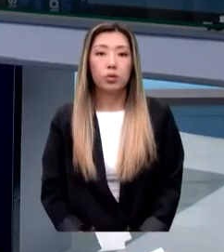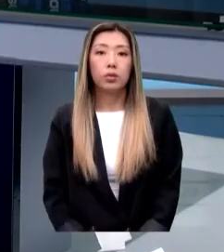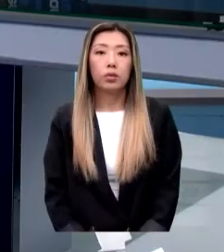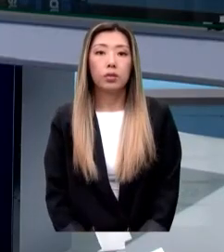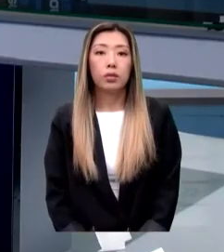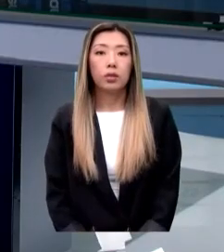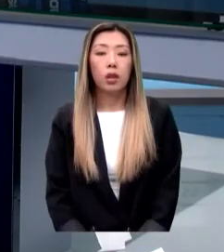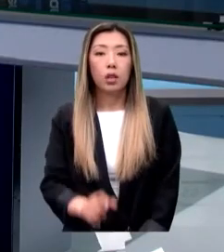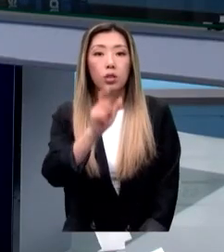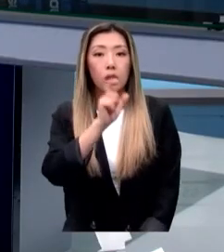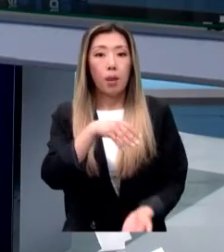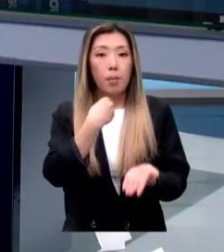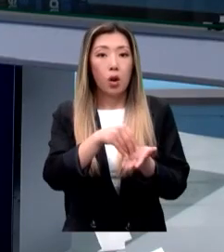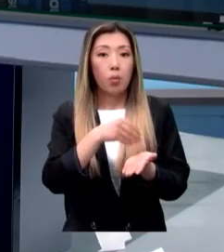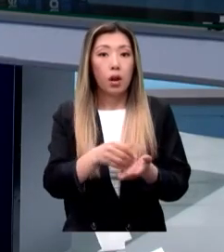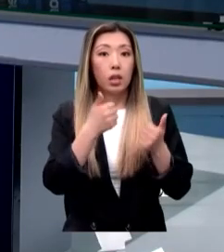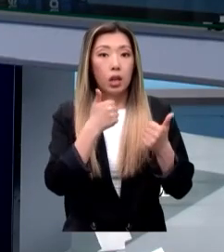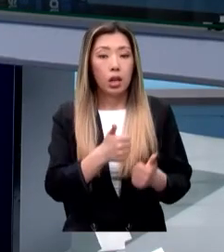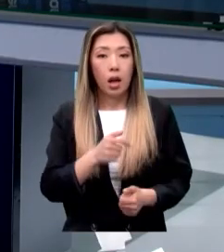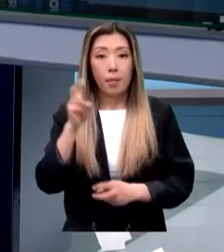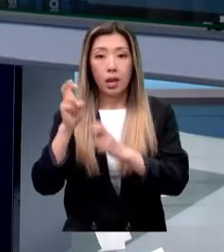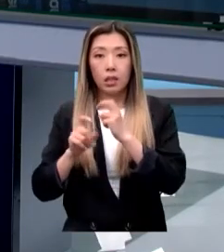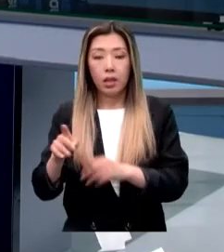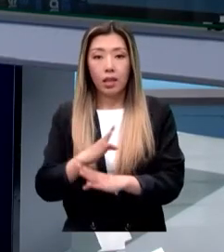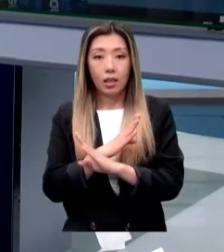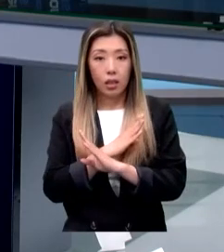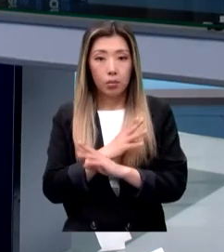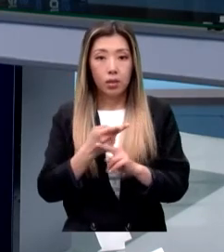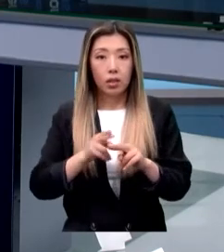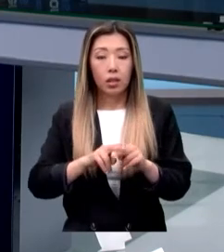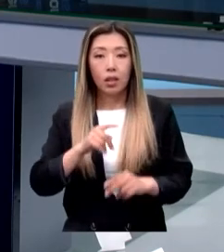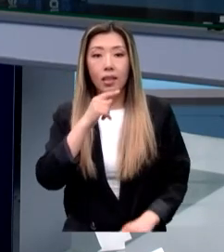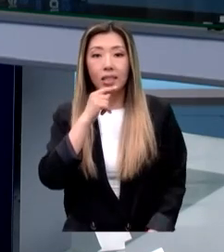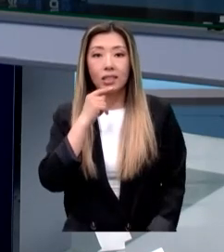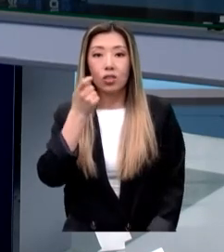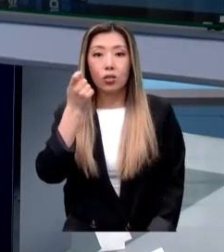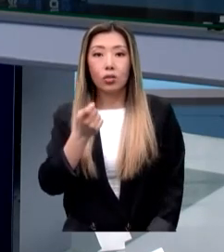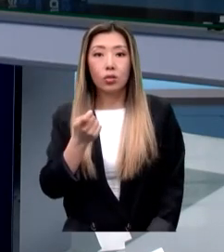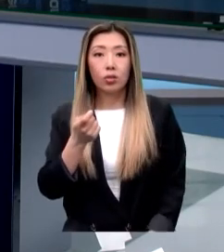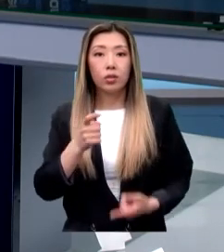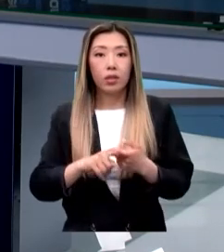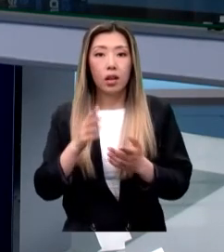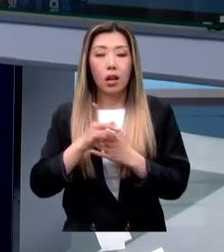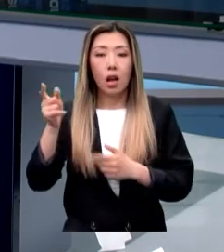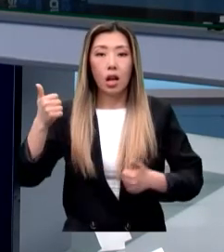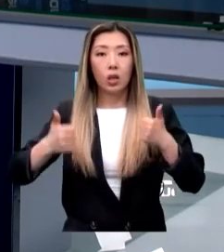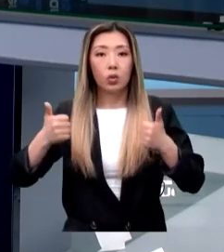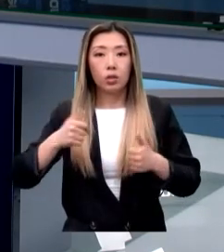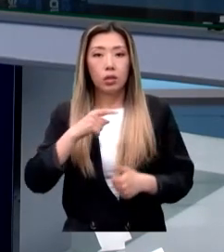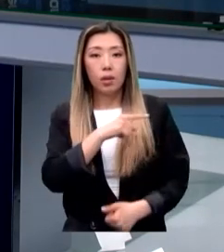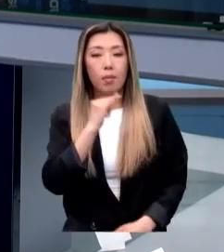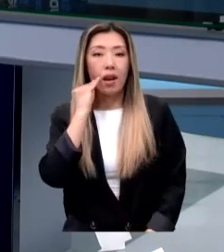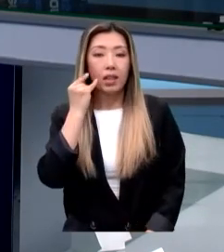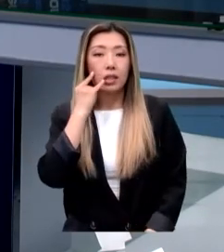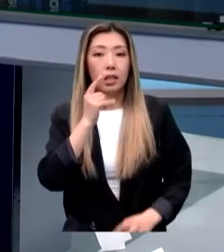Что покупателю хорошо, производителю гибель. Речь о птицеводах. Дешевое российское яйцо начинает составлять конкуренцию по володарским